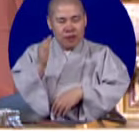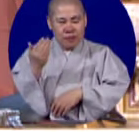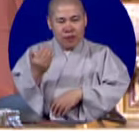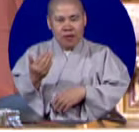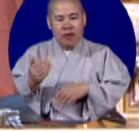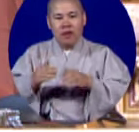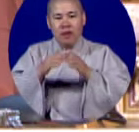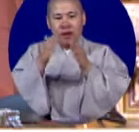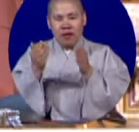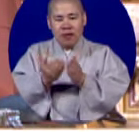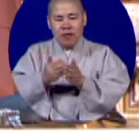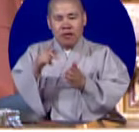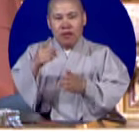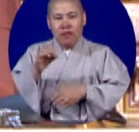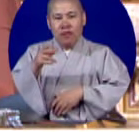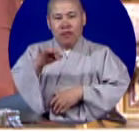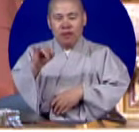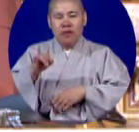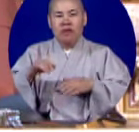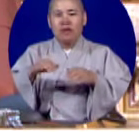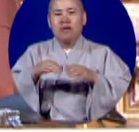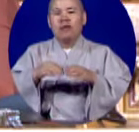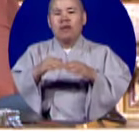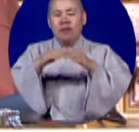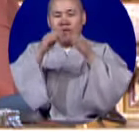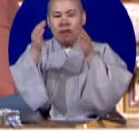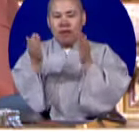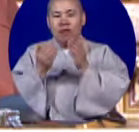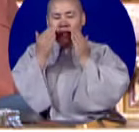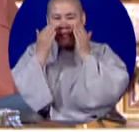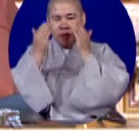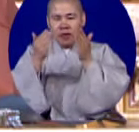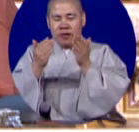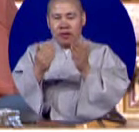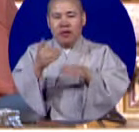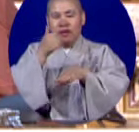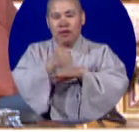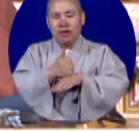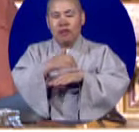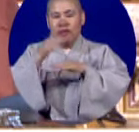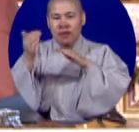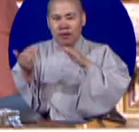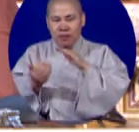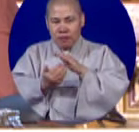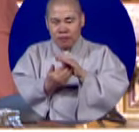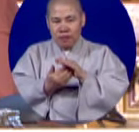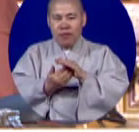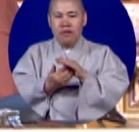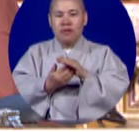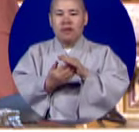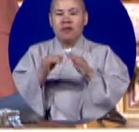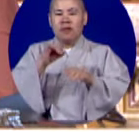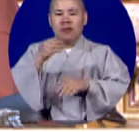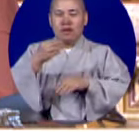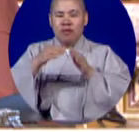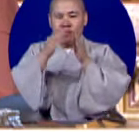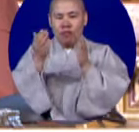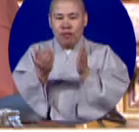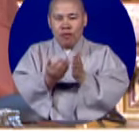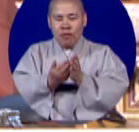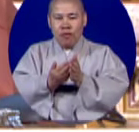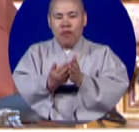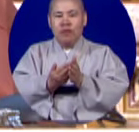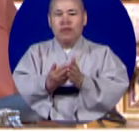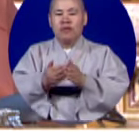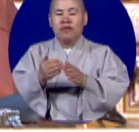일체 종지는 완전한 결과를 다 이룬 지혜를 그 일체 종지라고 합니다.